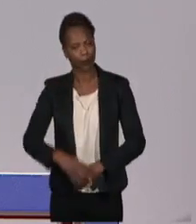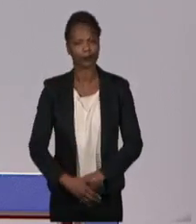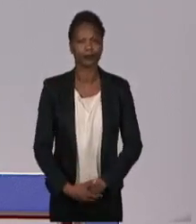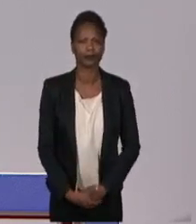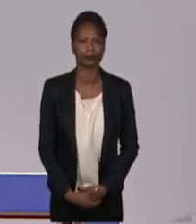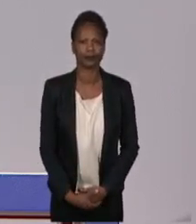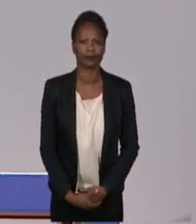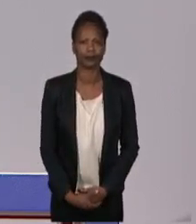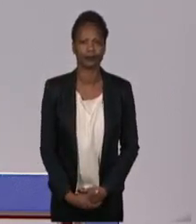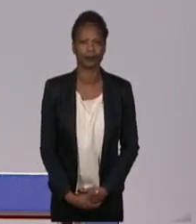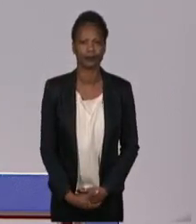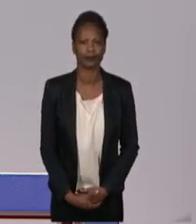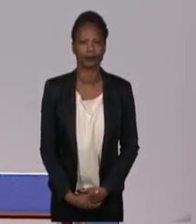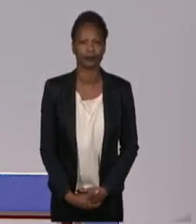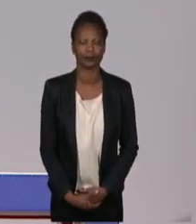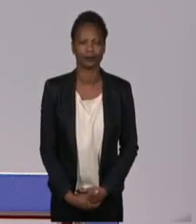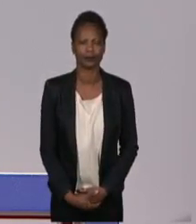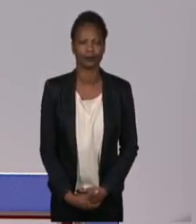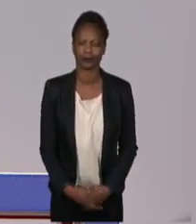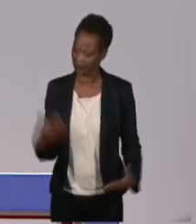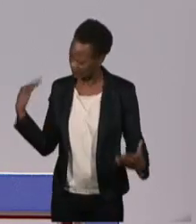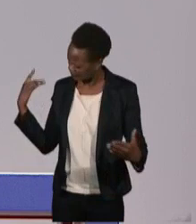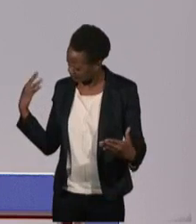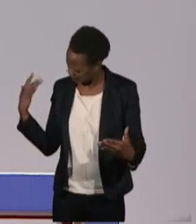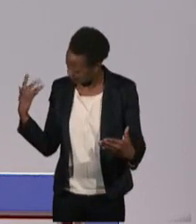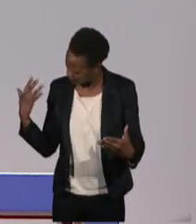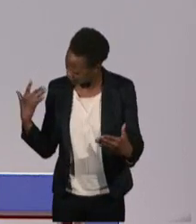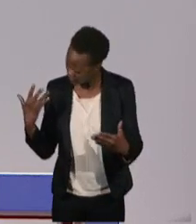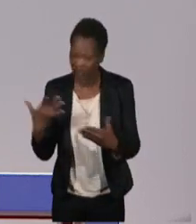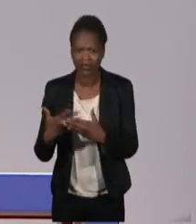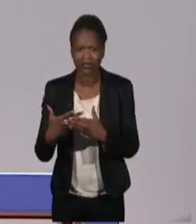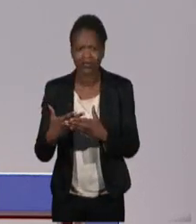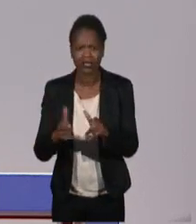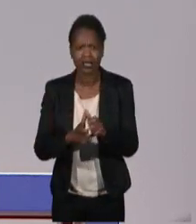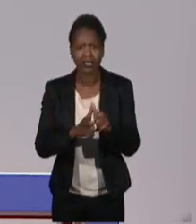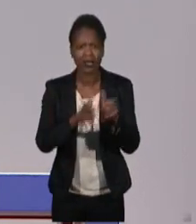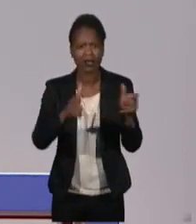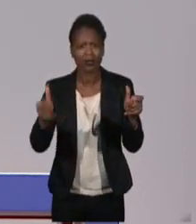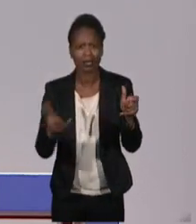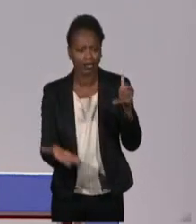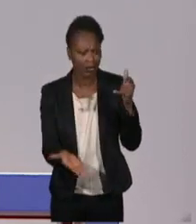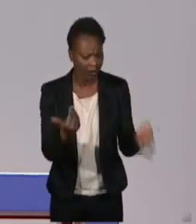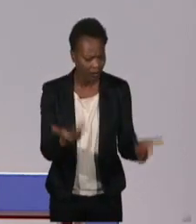Je dénonce cette folie d'une nation sans usine,